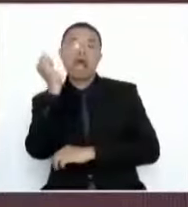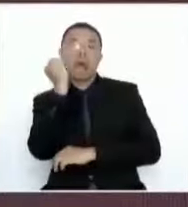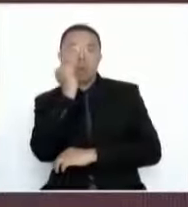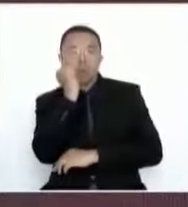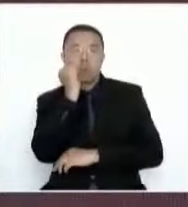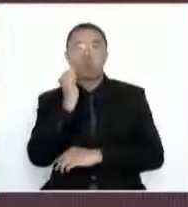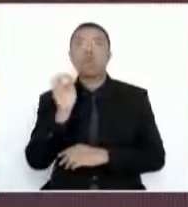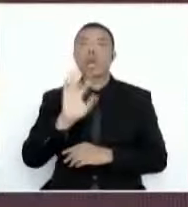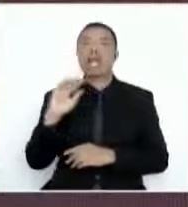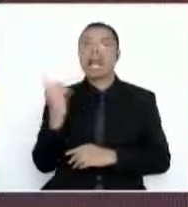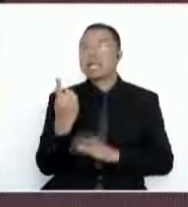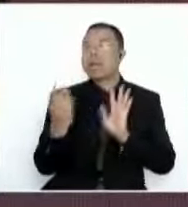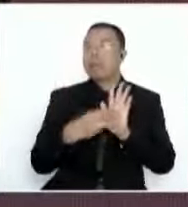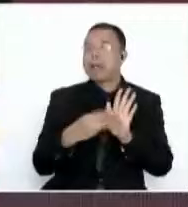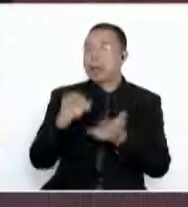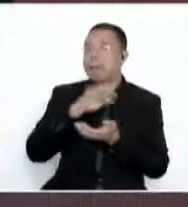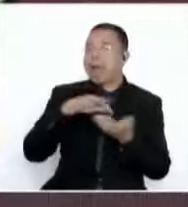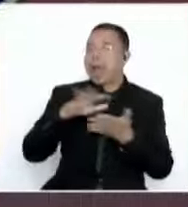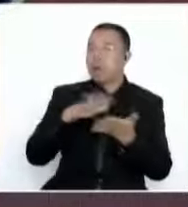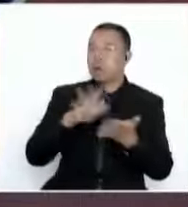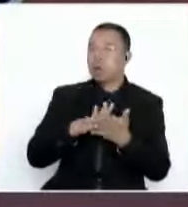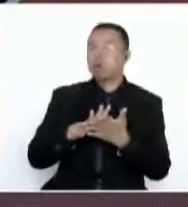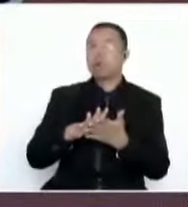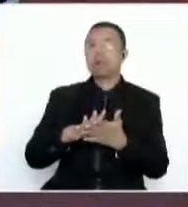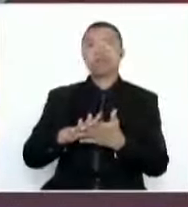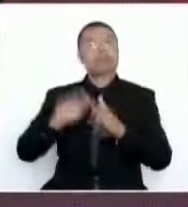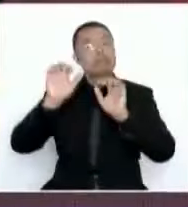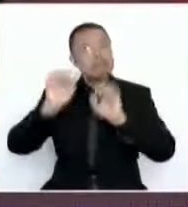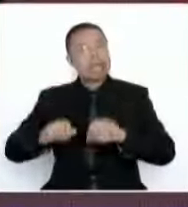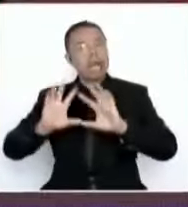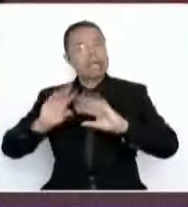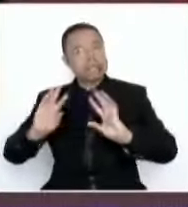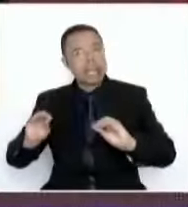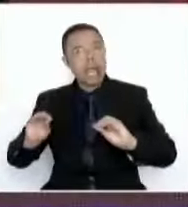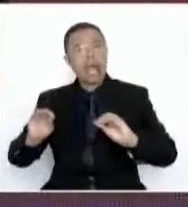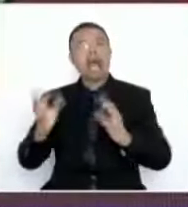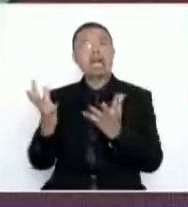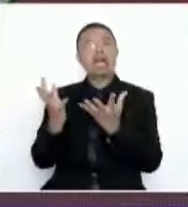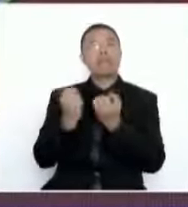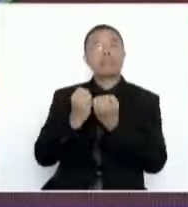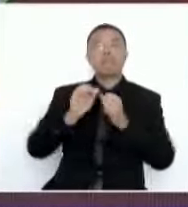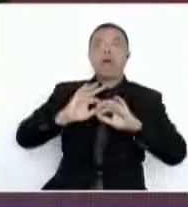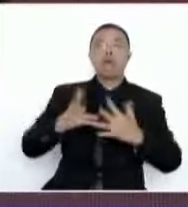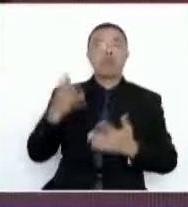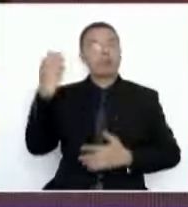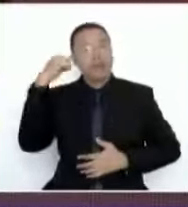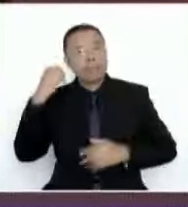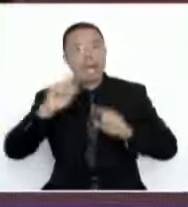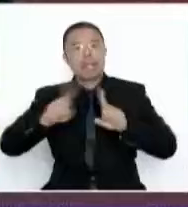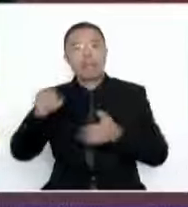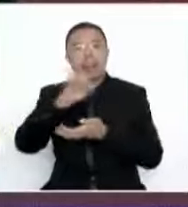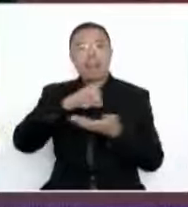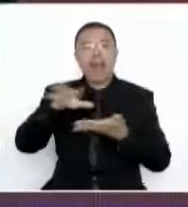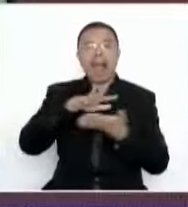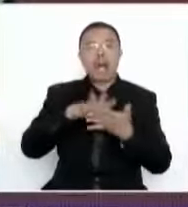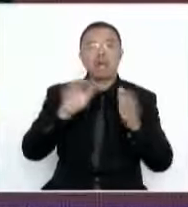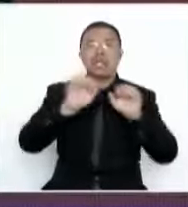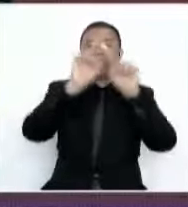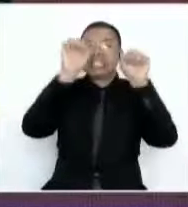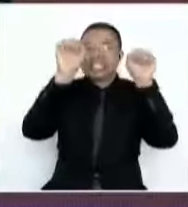tidak hanya disebabkan oleh faktor ketidakmampuan dalam mendapatkan pekerjaan tapi juga faktor